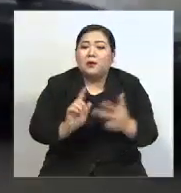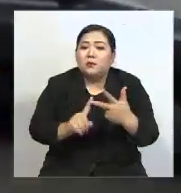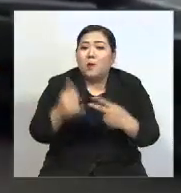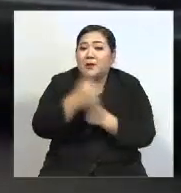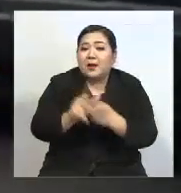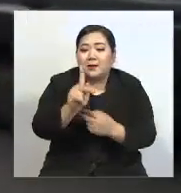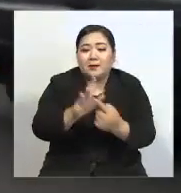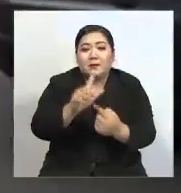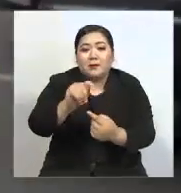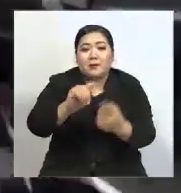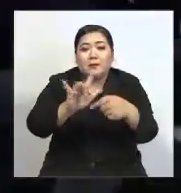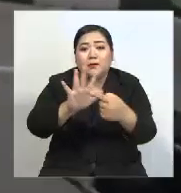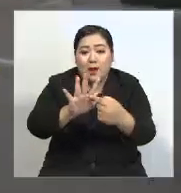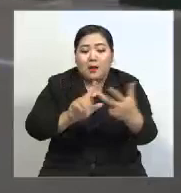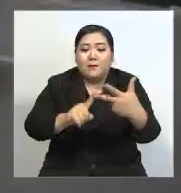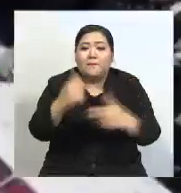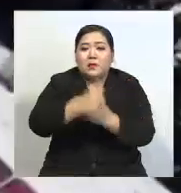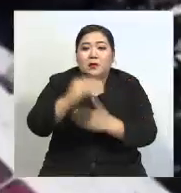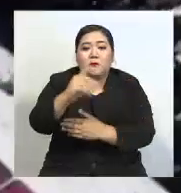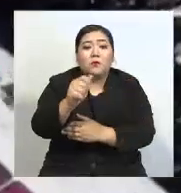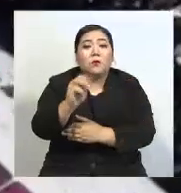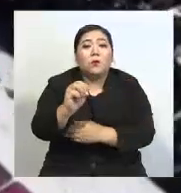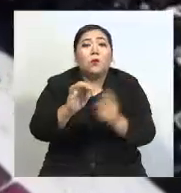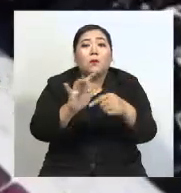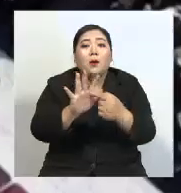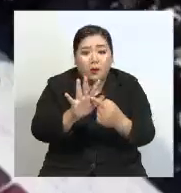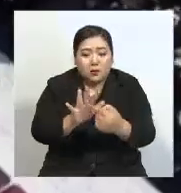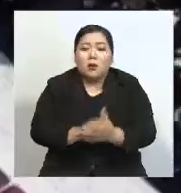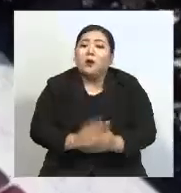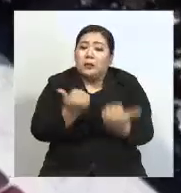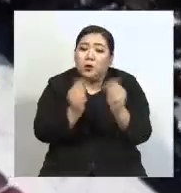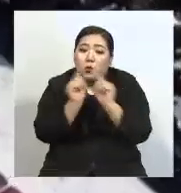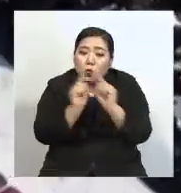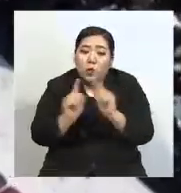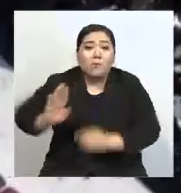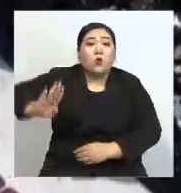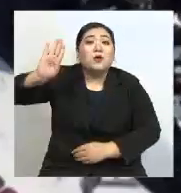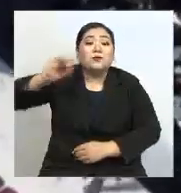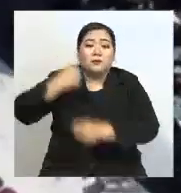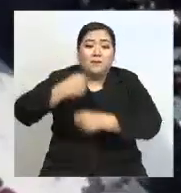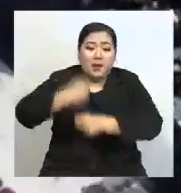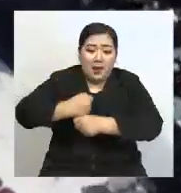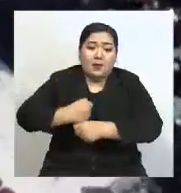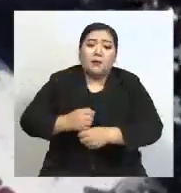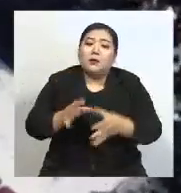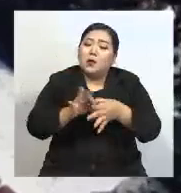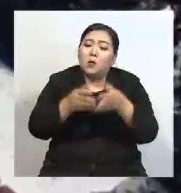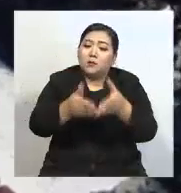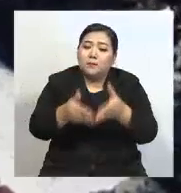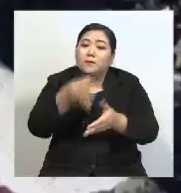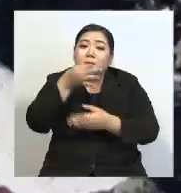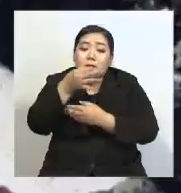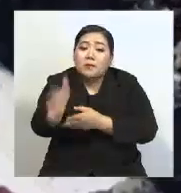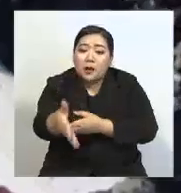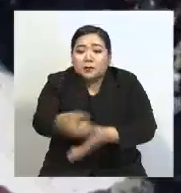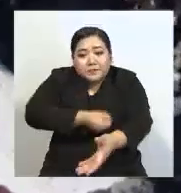ได้ประสานกับผู้จัดการบริษัทที่นำเข้าแรงงานไทยไปทำงานในกิจการประมงทะเลที่ประเทศอิหร่านแล้วนะคะซึ่งตอน